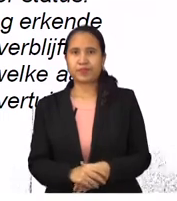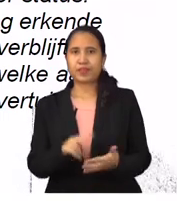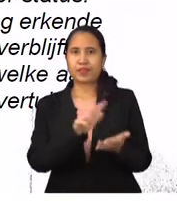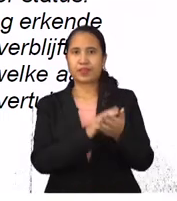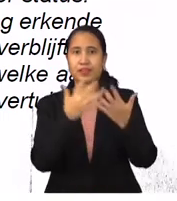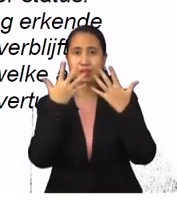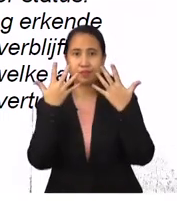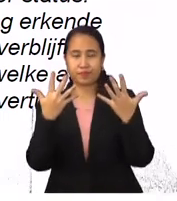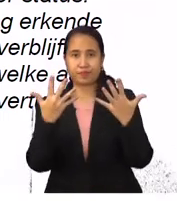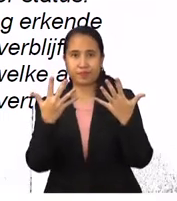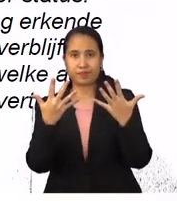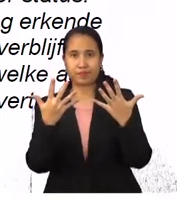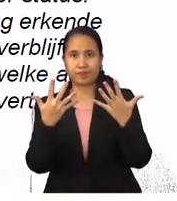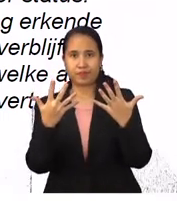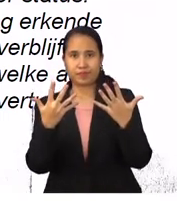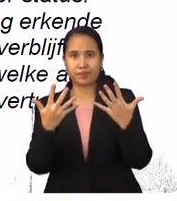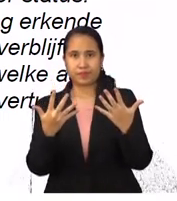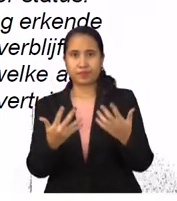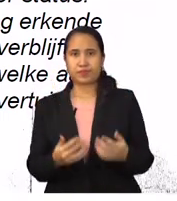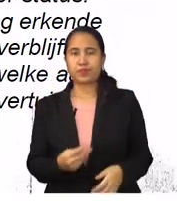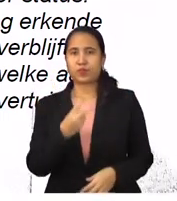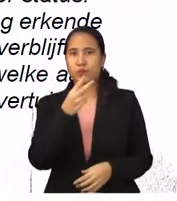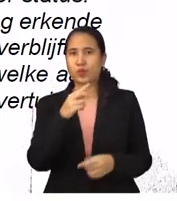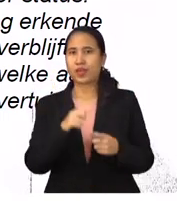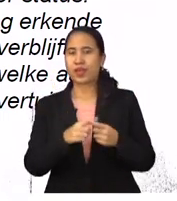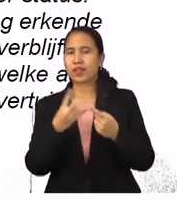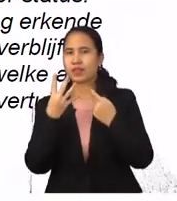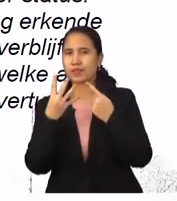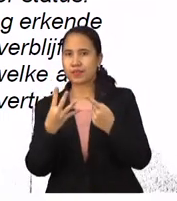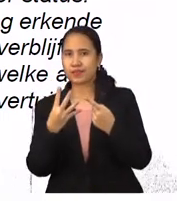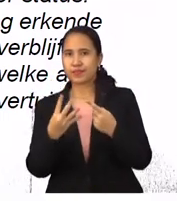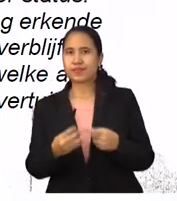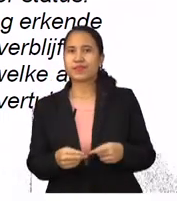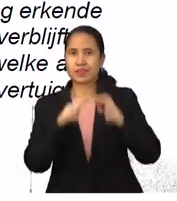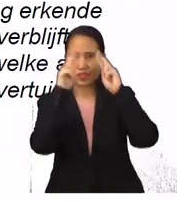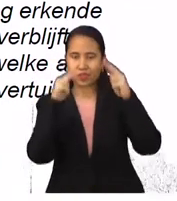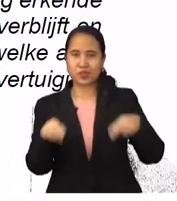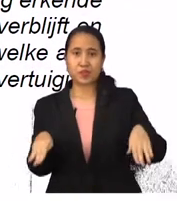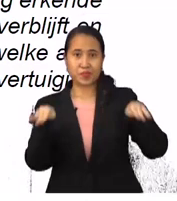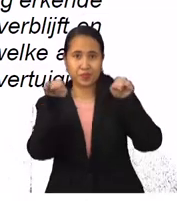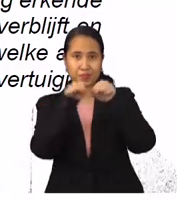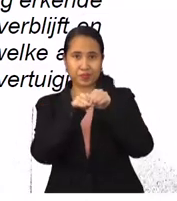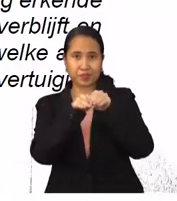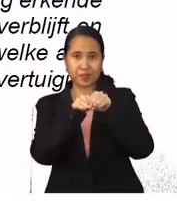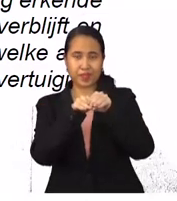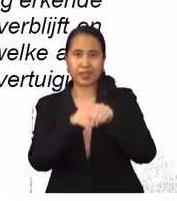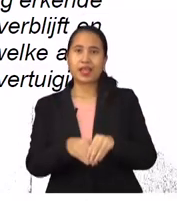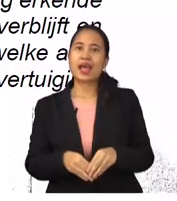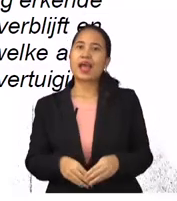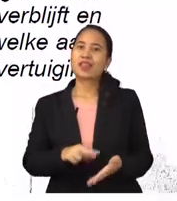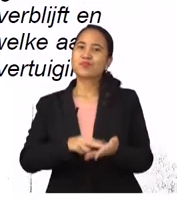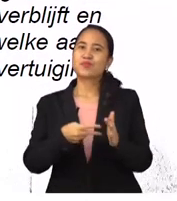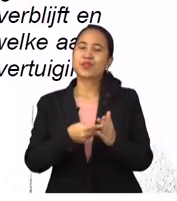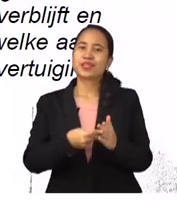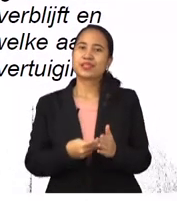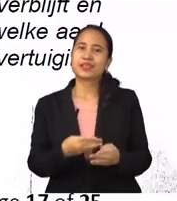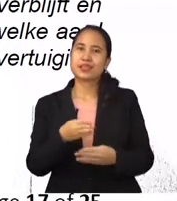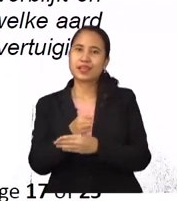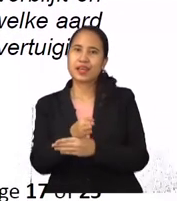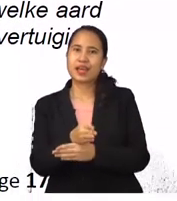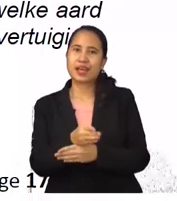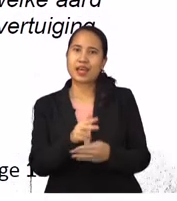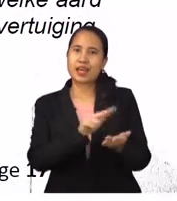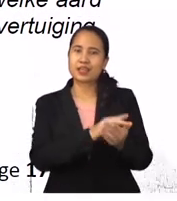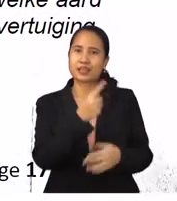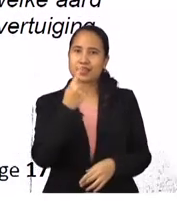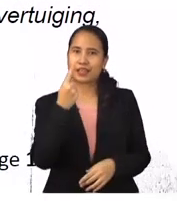10 grondwet, artikel 2 en 14 van het internationaal verdrag in zaken burger- en politieke rechten en artikel 1, 8